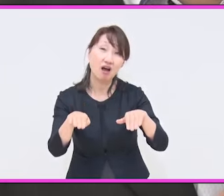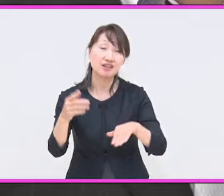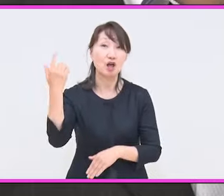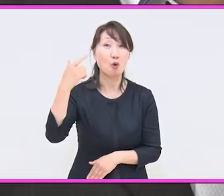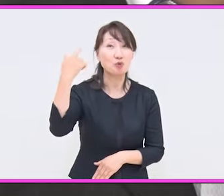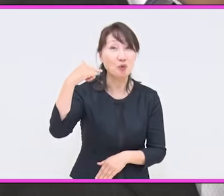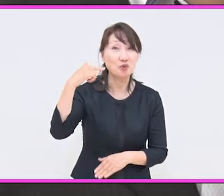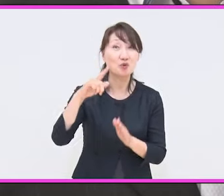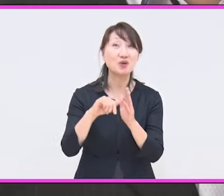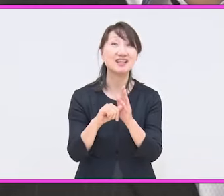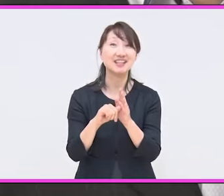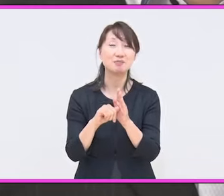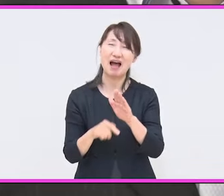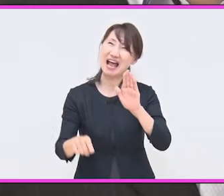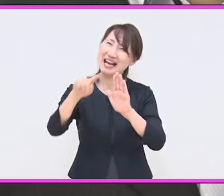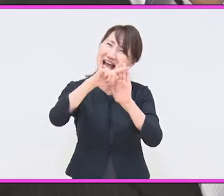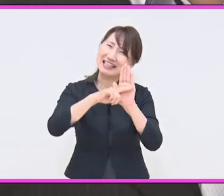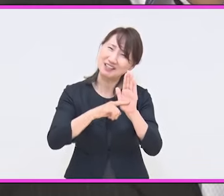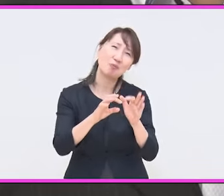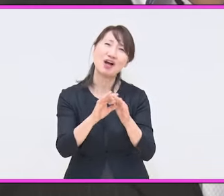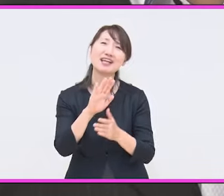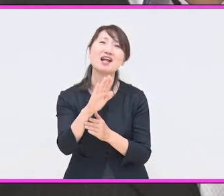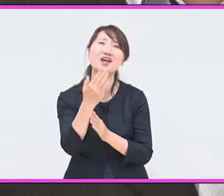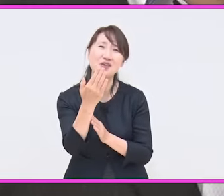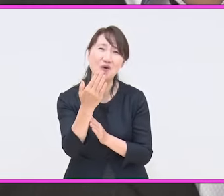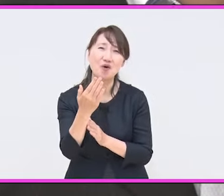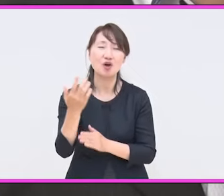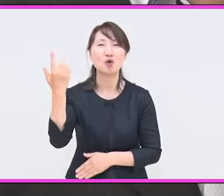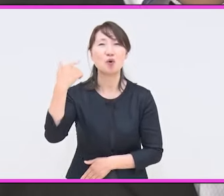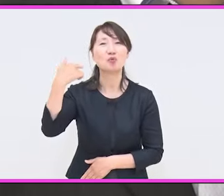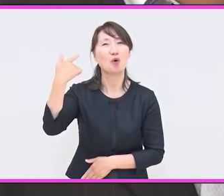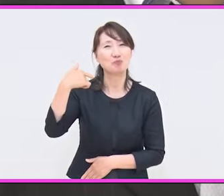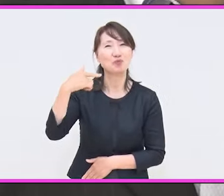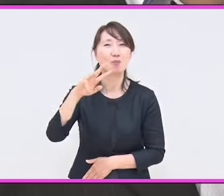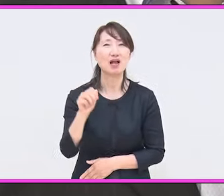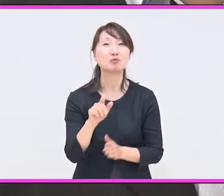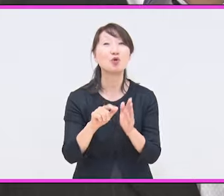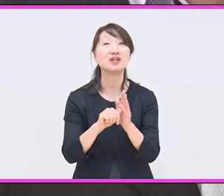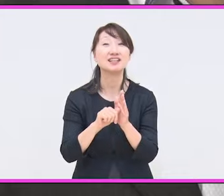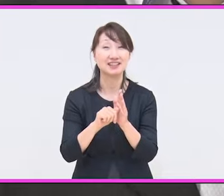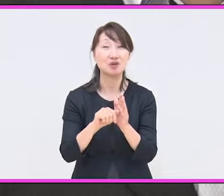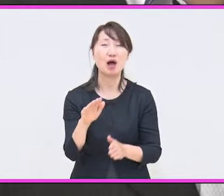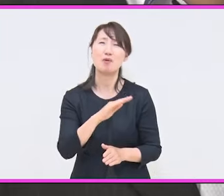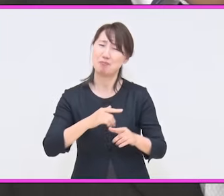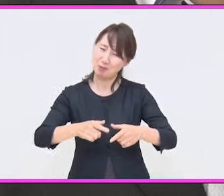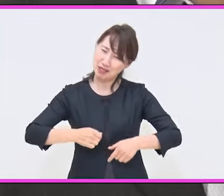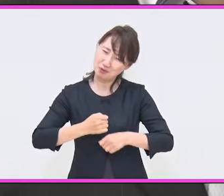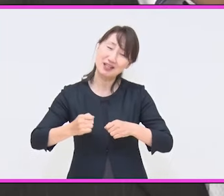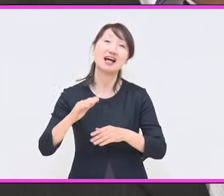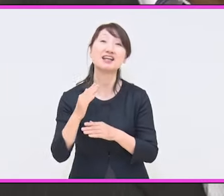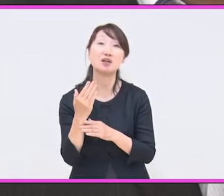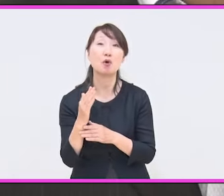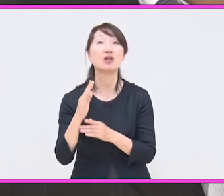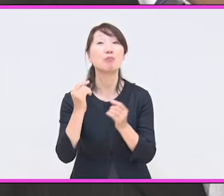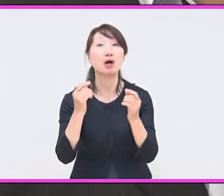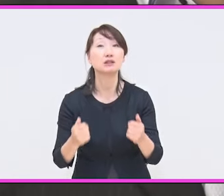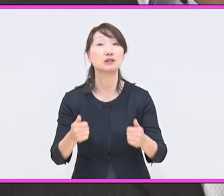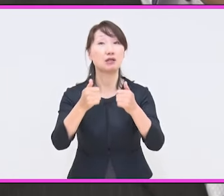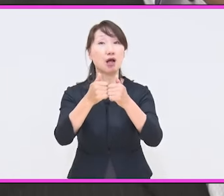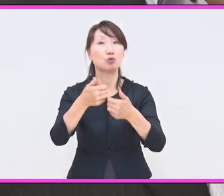ろんランキングも、ね、関係はしてきてるんですけどロンドンで、まあ、あの銅メダル取れなかったんですけどこの試合についてはちょっと長めにとかでどんどん